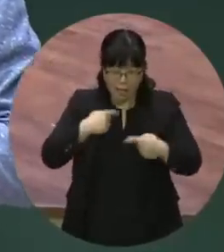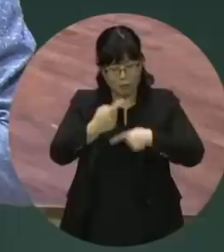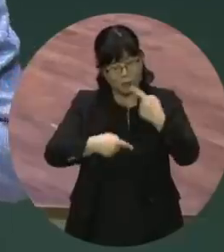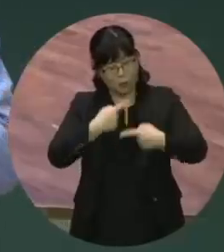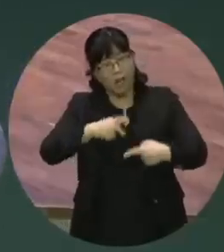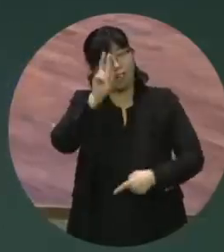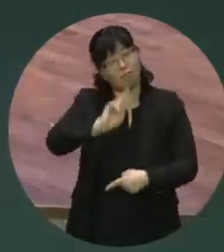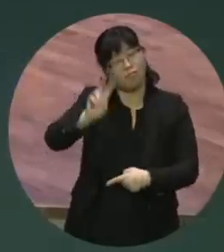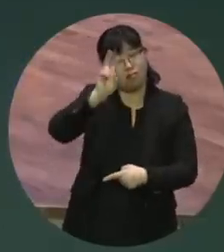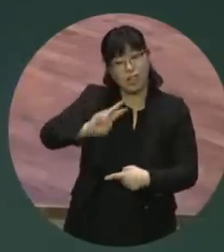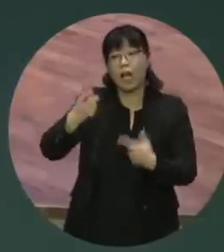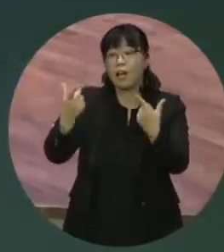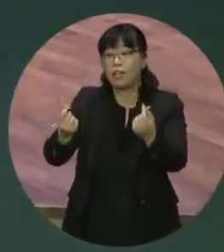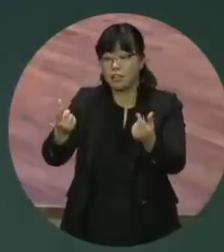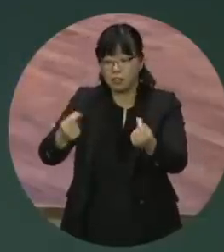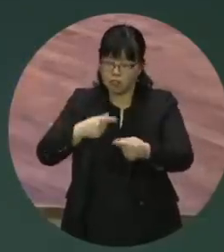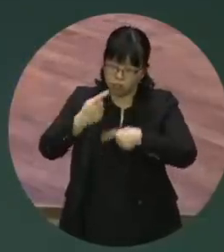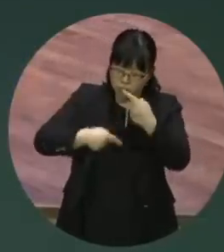이걸요 초대 그